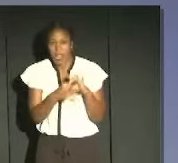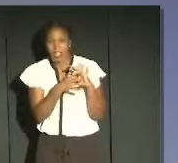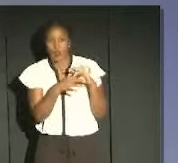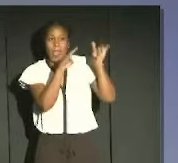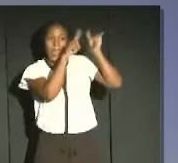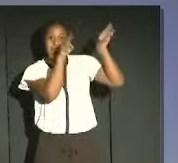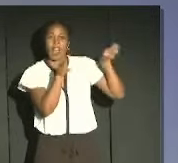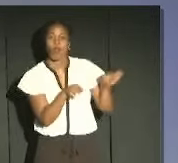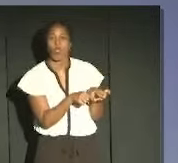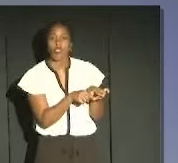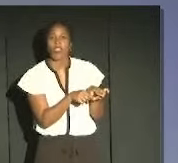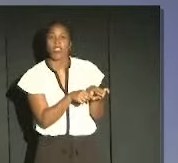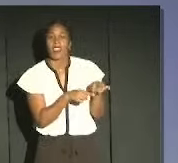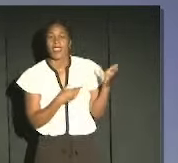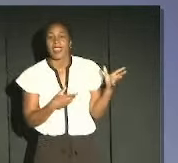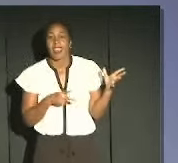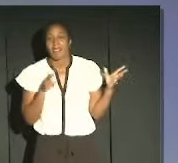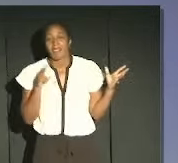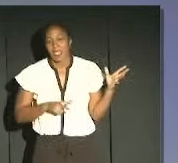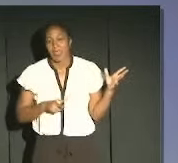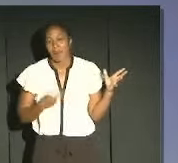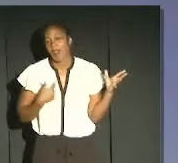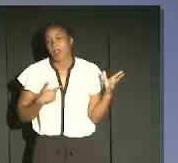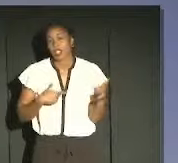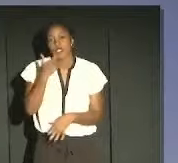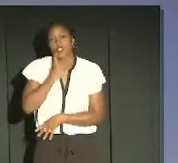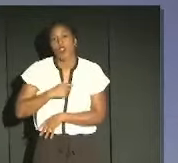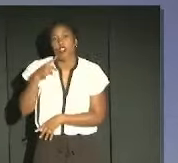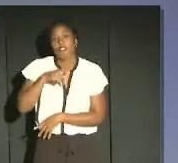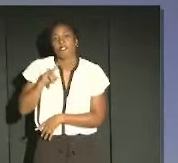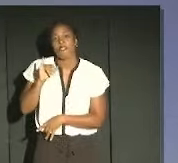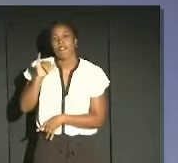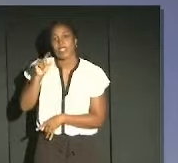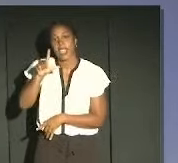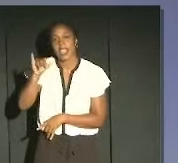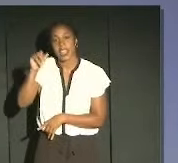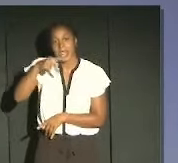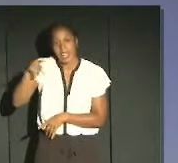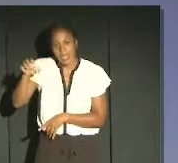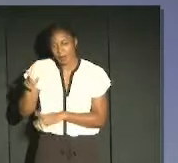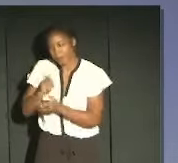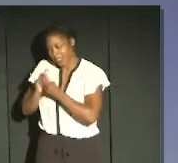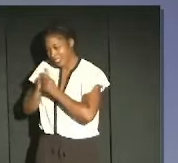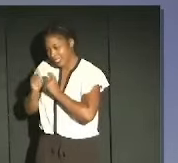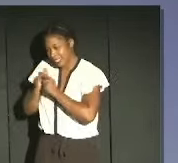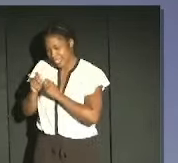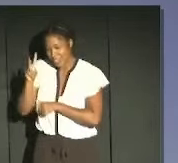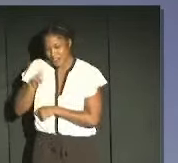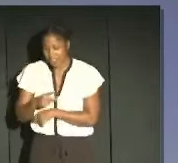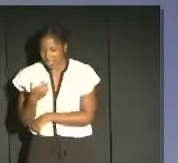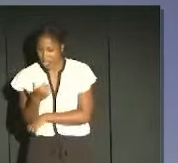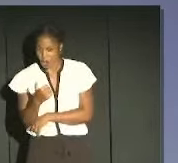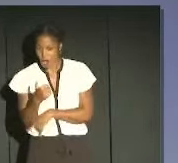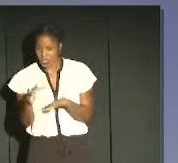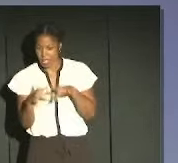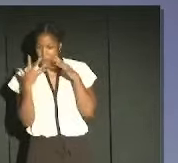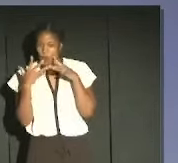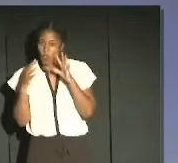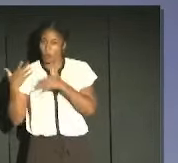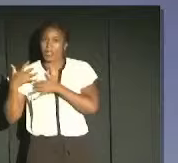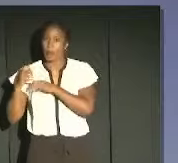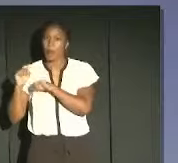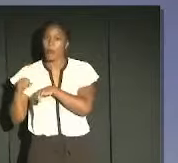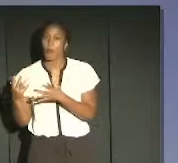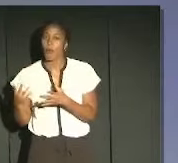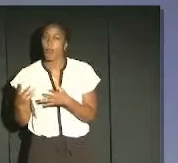l'Hexagone on a on a pas mal discuté avec Jean-Philippe d'inspiration de mesure Corse qui pourrait bénéficier au peuple martiniqué